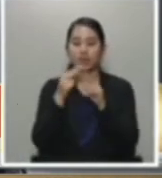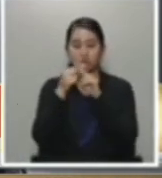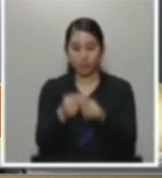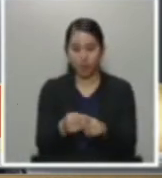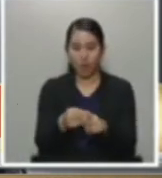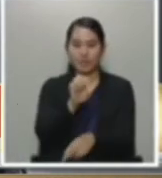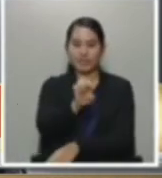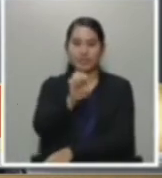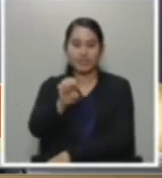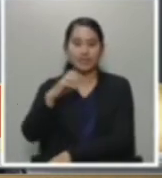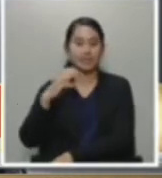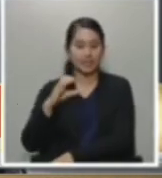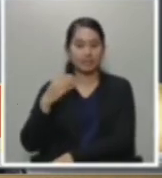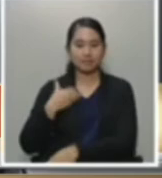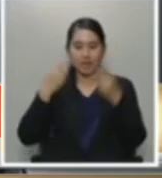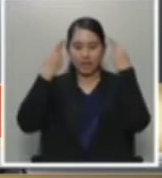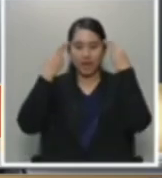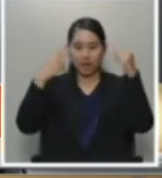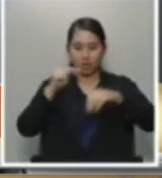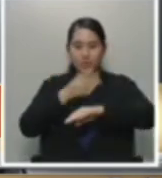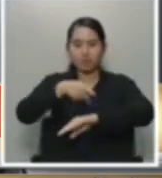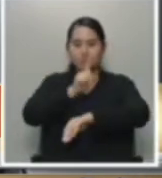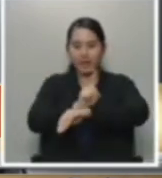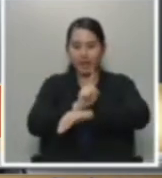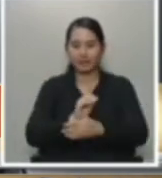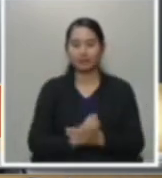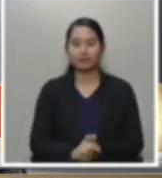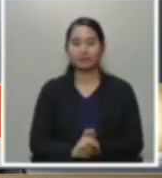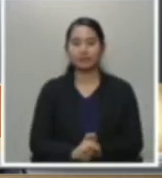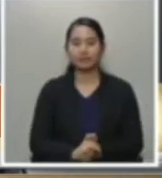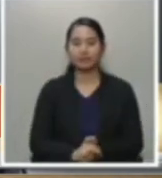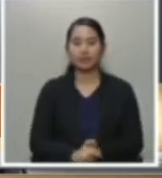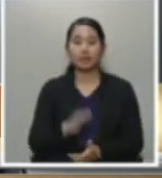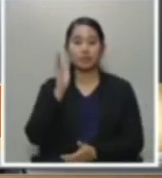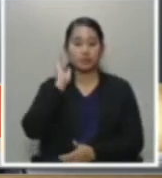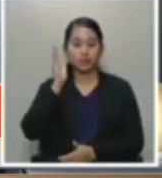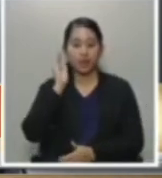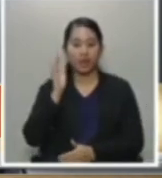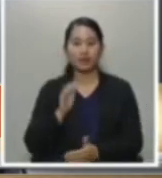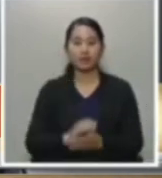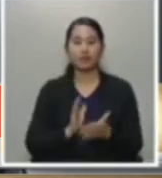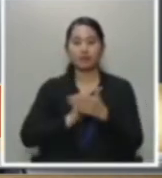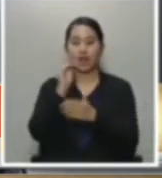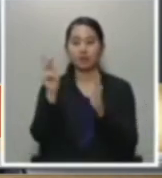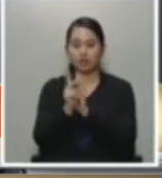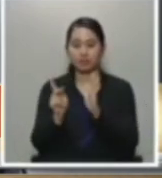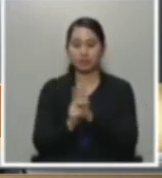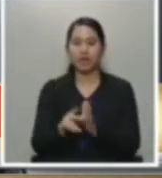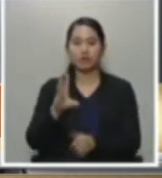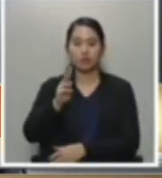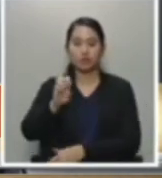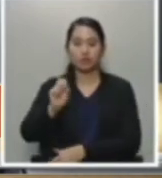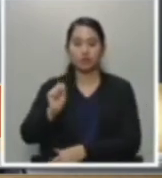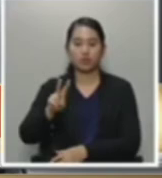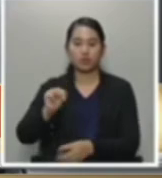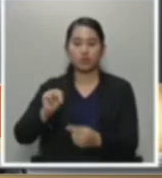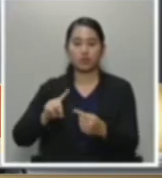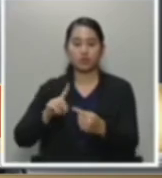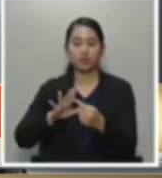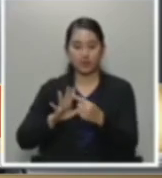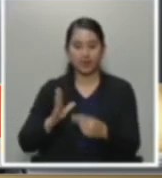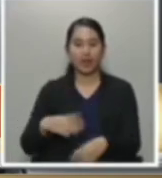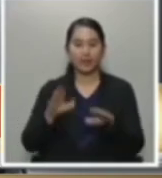นะครับโดยมีนายกรัฐมนตรีเป็นประธานท่านวิษณุมานั่งฟังด้วยนะครับผมคิดว่า